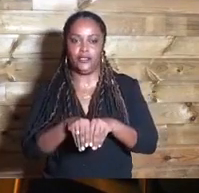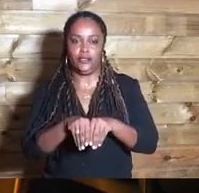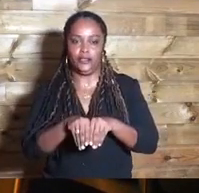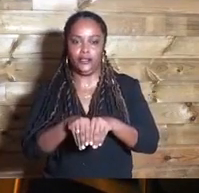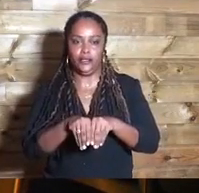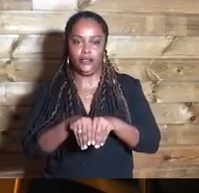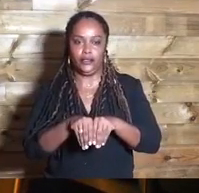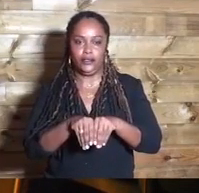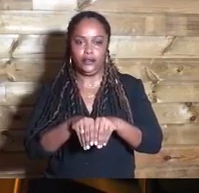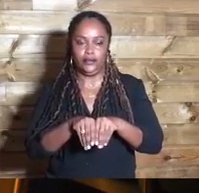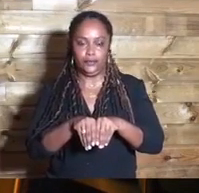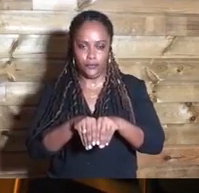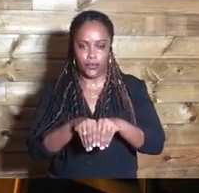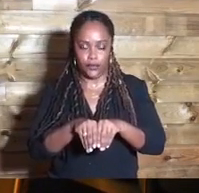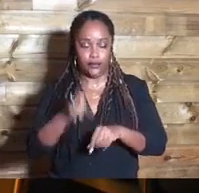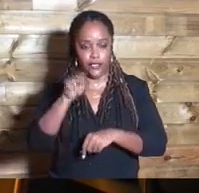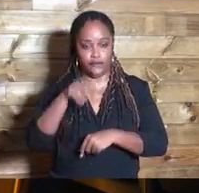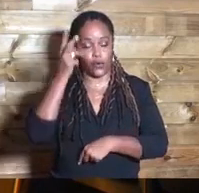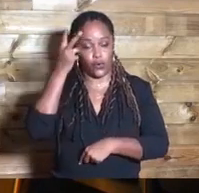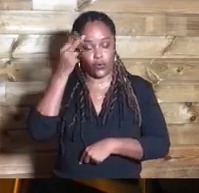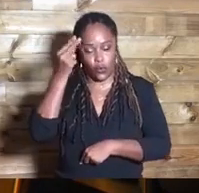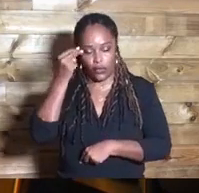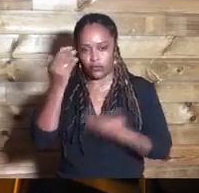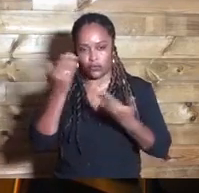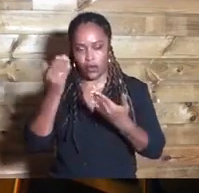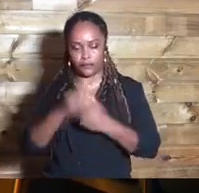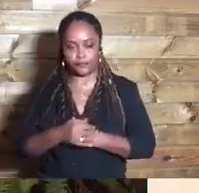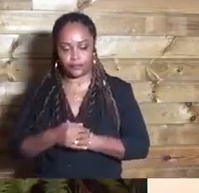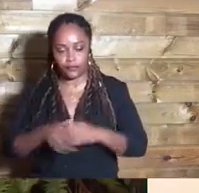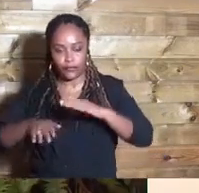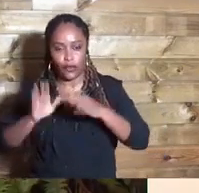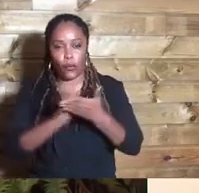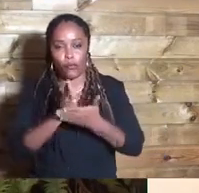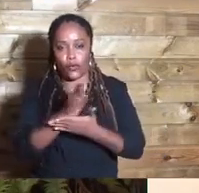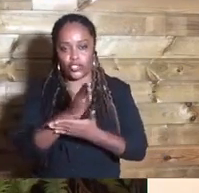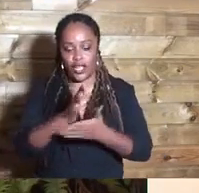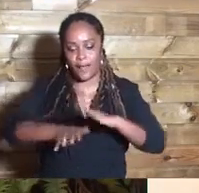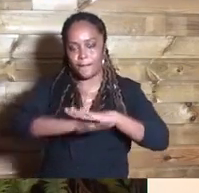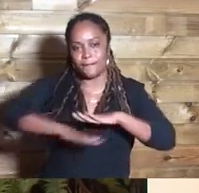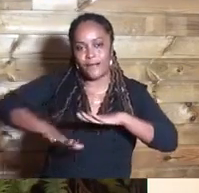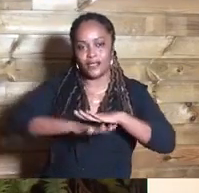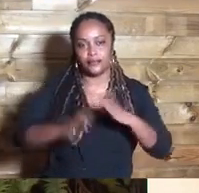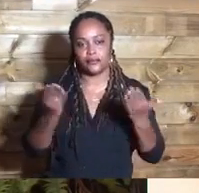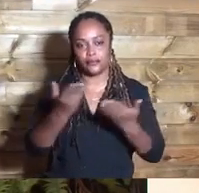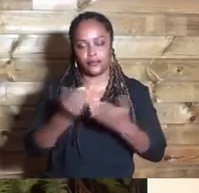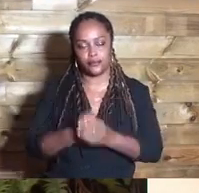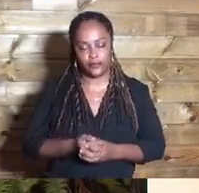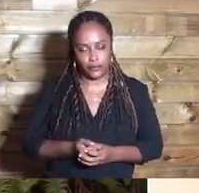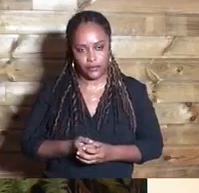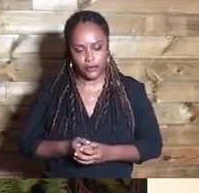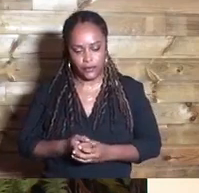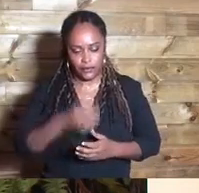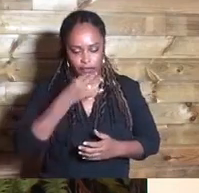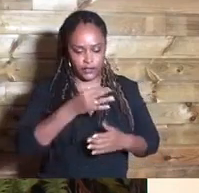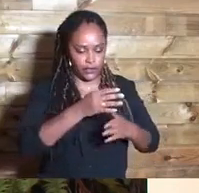Il faut nous bien comprendre, projet fondamental en nous, c'est de passer d'une société de consommation à une